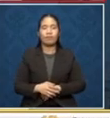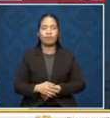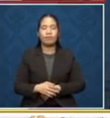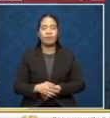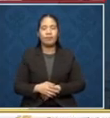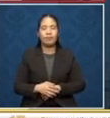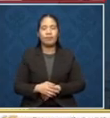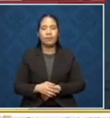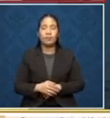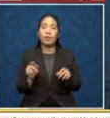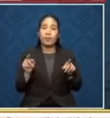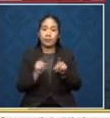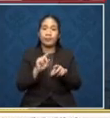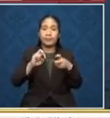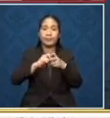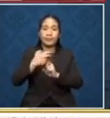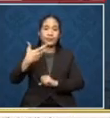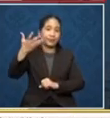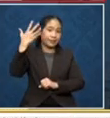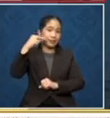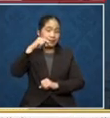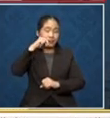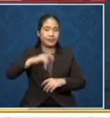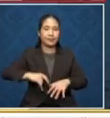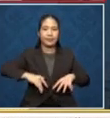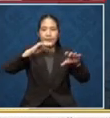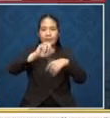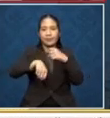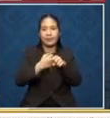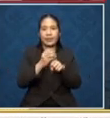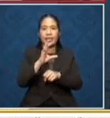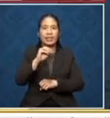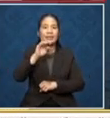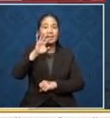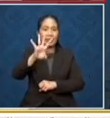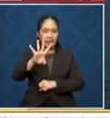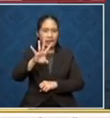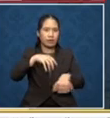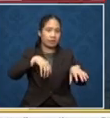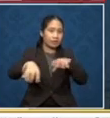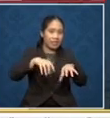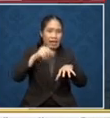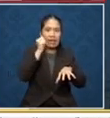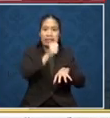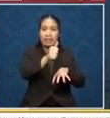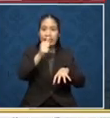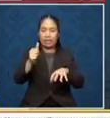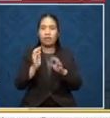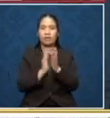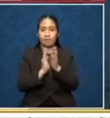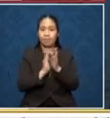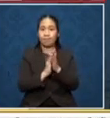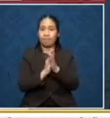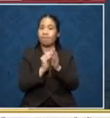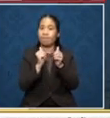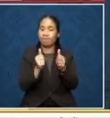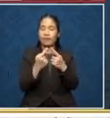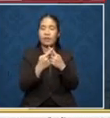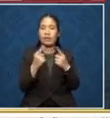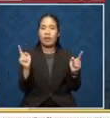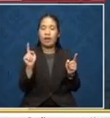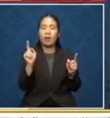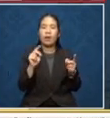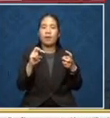ท่านได้เคยแก้ไขปัญหาน้ำท่วมใหญ่เมื่อปี 54ได้อย่างมีประสิทธิภาพดิฉันขอชื่นชมแต่การดูแล